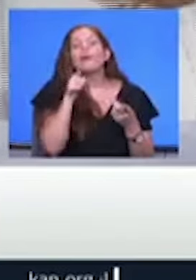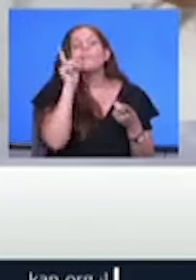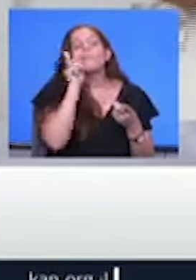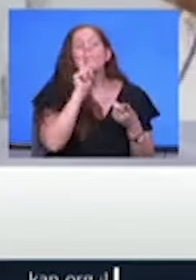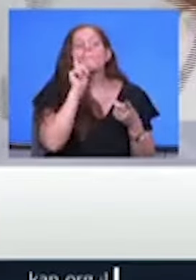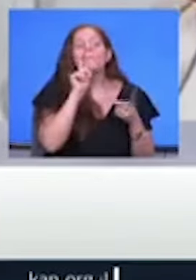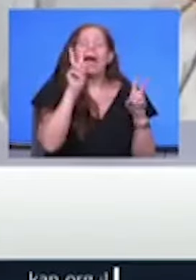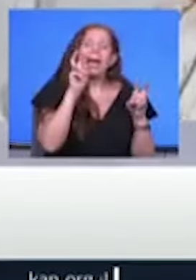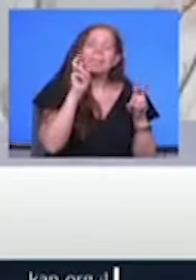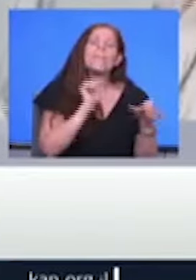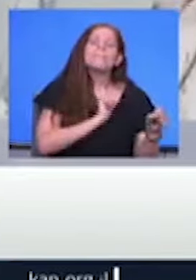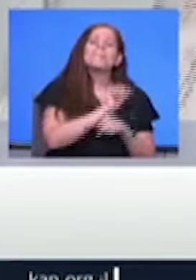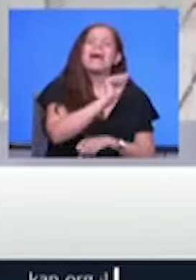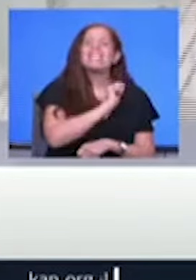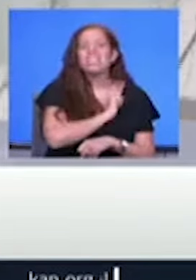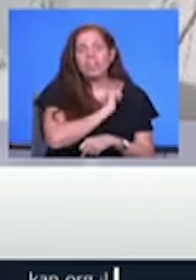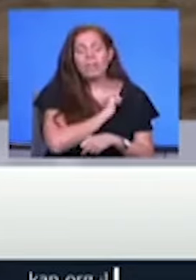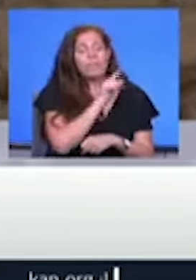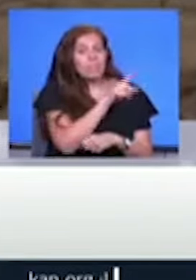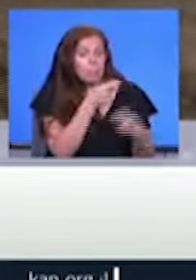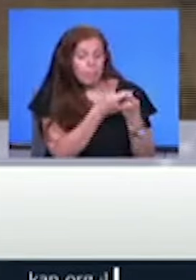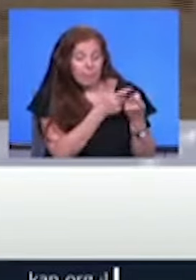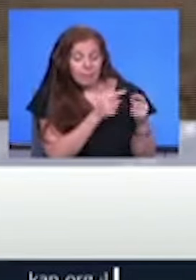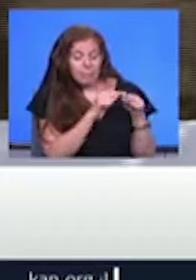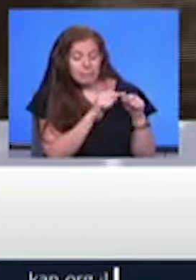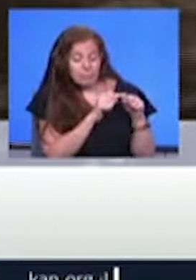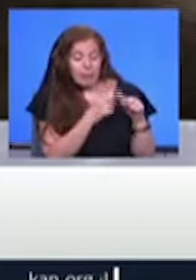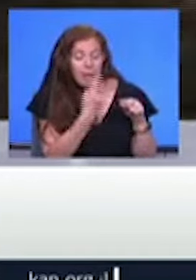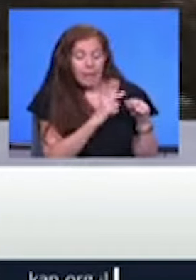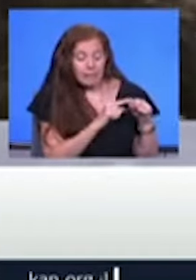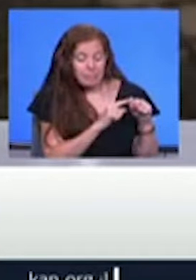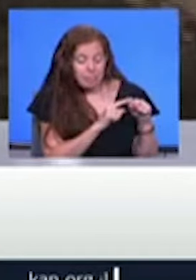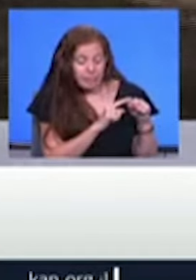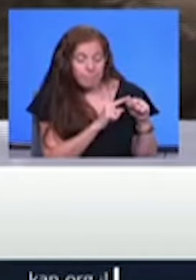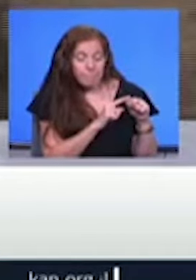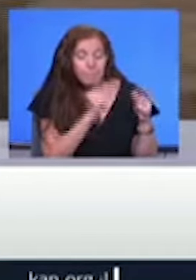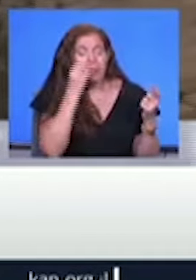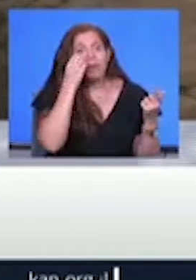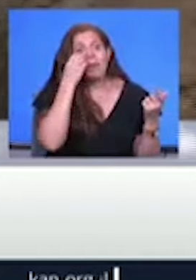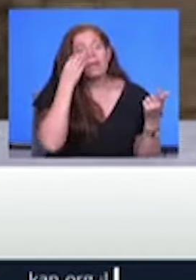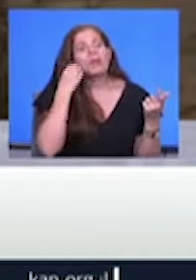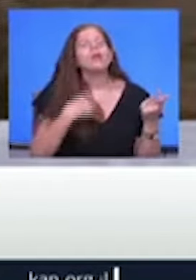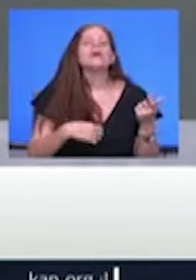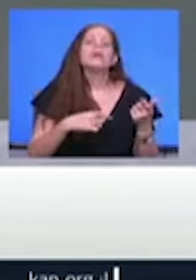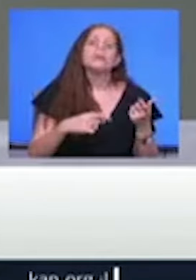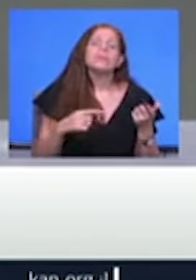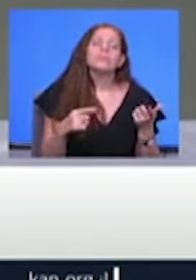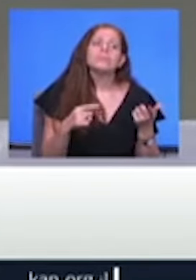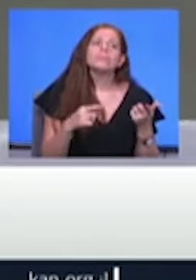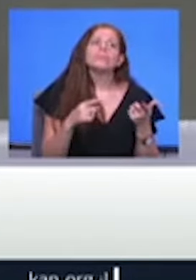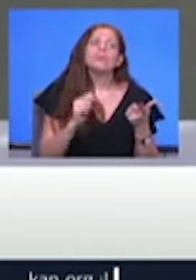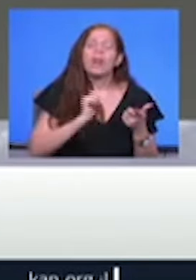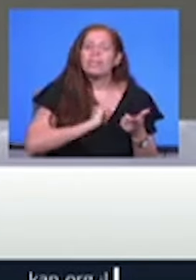מראי, וזה מבחינתם סימן, לאחד הסימנים לחולשה של החברה הישראלית, לחולשת הצבא